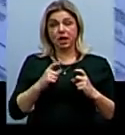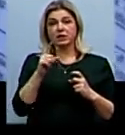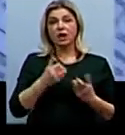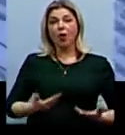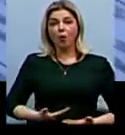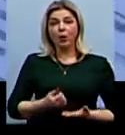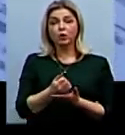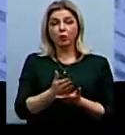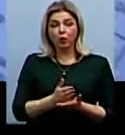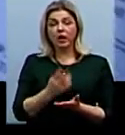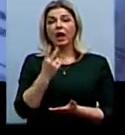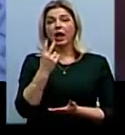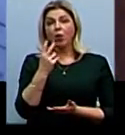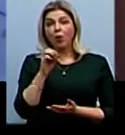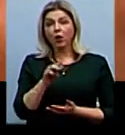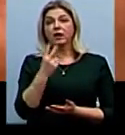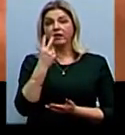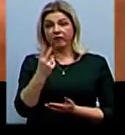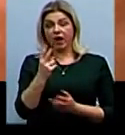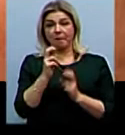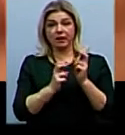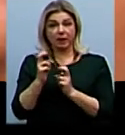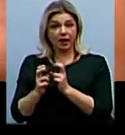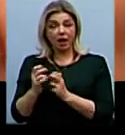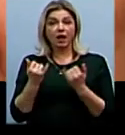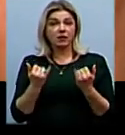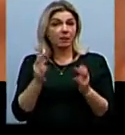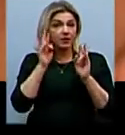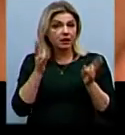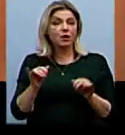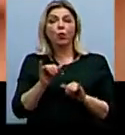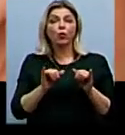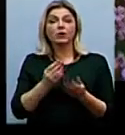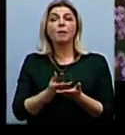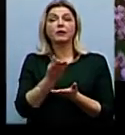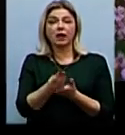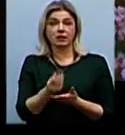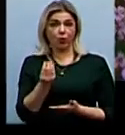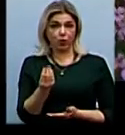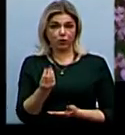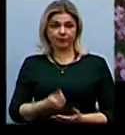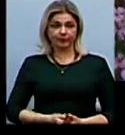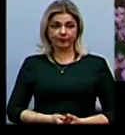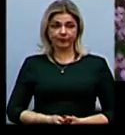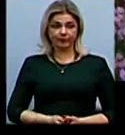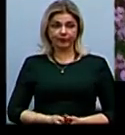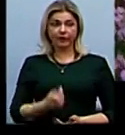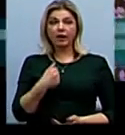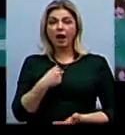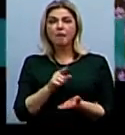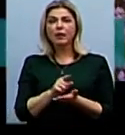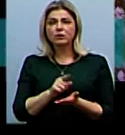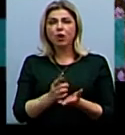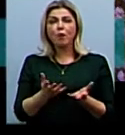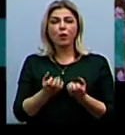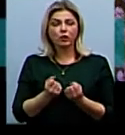комунальні послуги від двох обслуговуючих підприємств. І тепер не знає, куди сплачувати гроші. Я пенсіонерка, я отримую